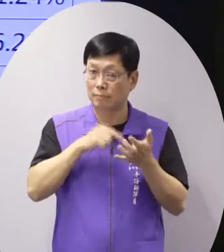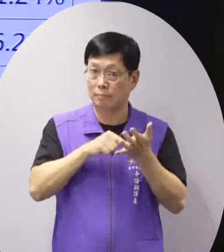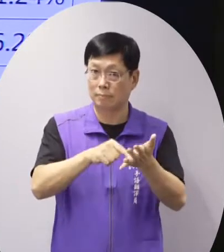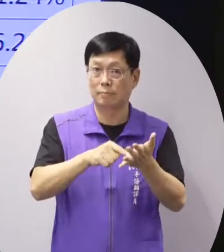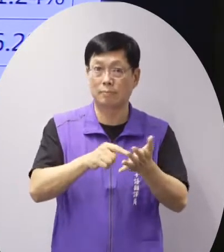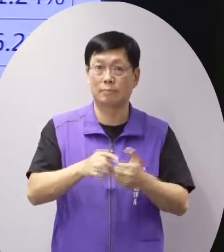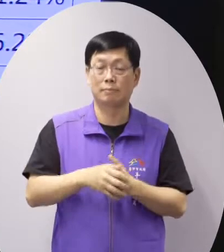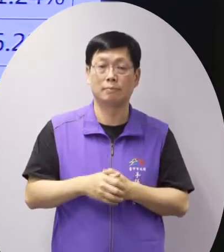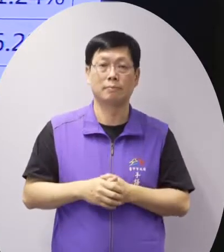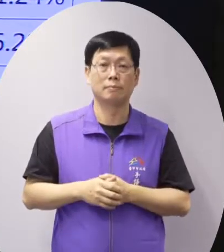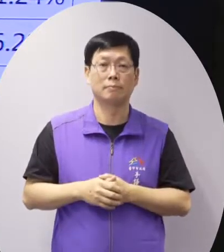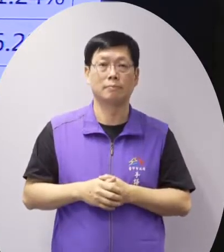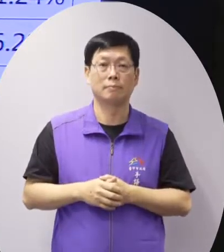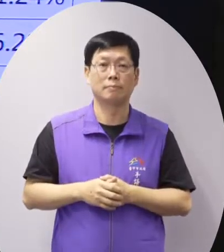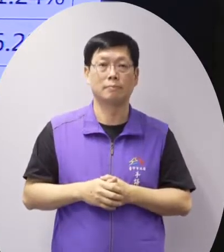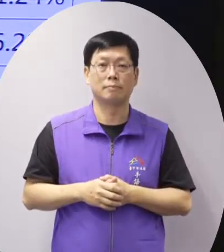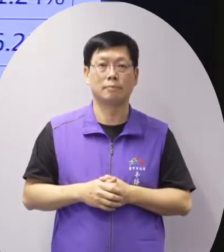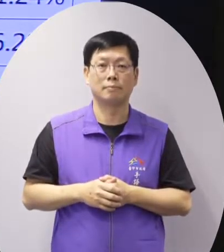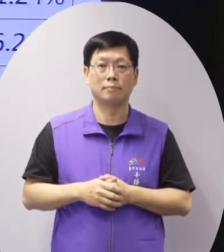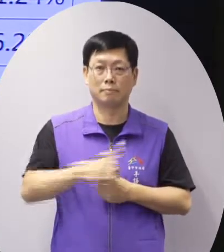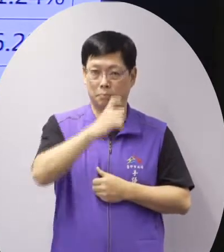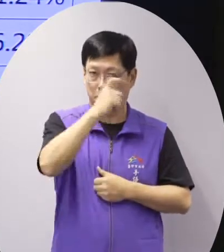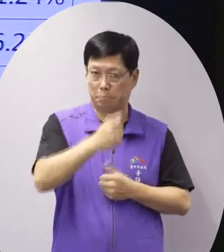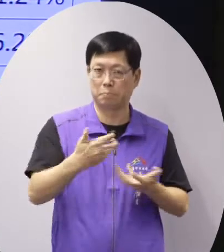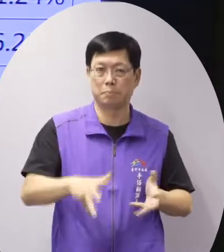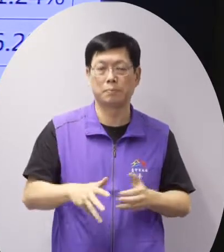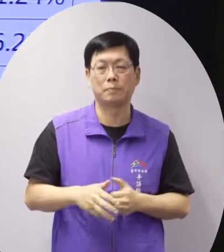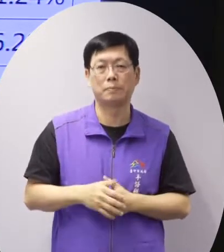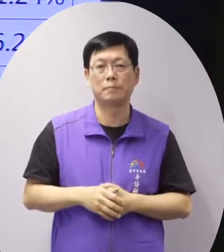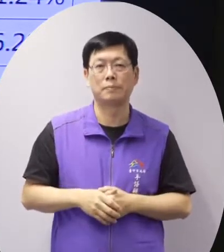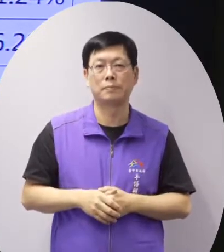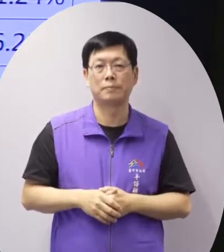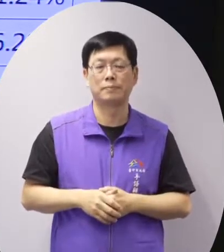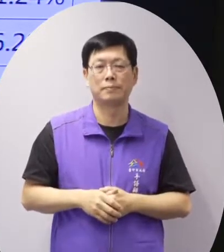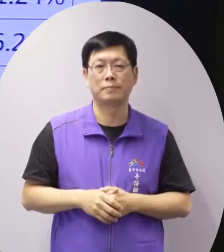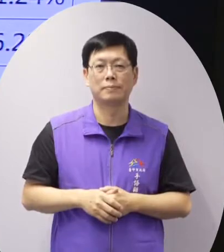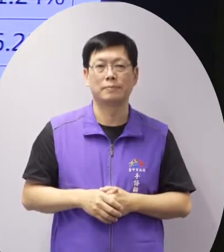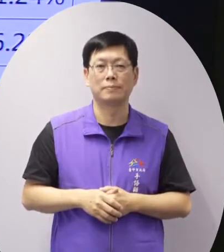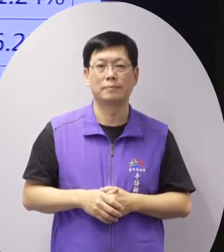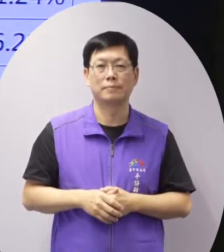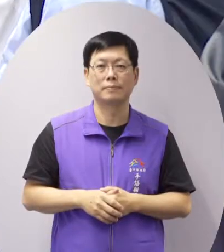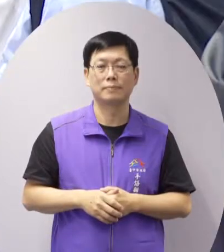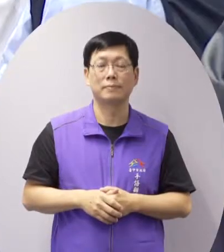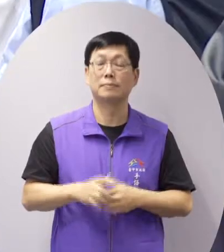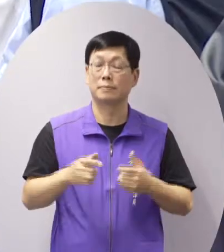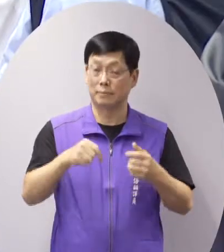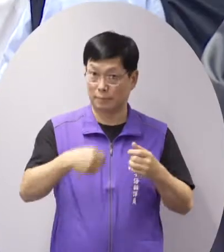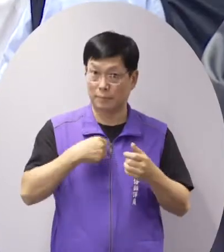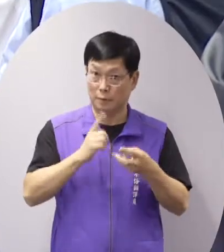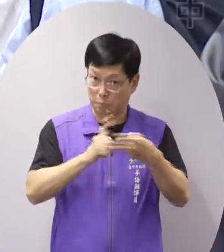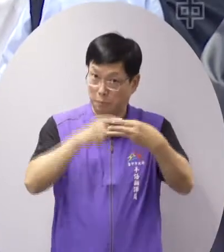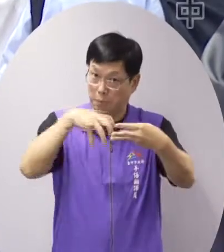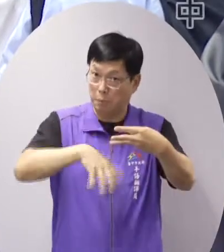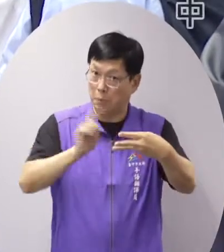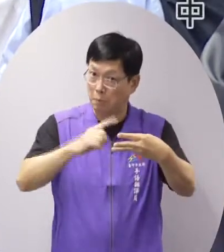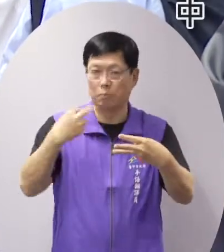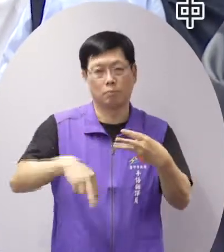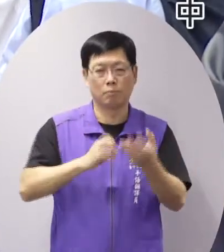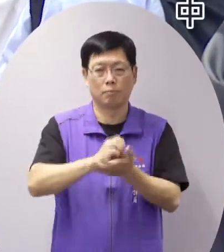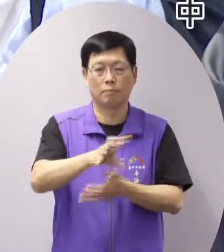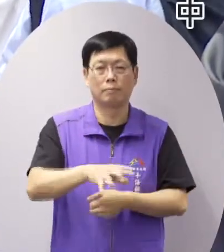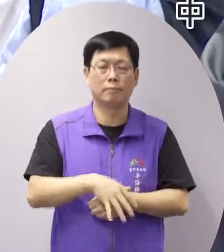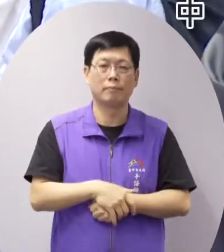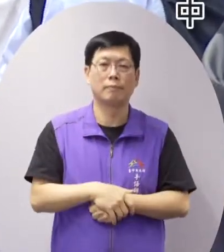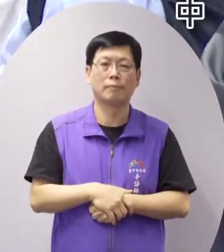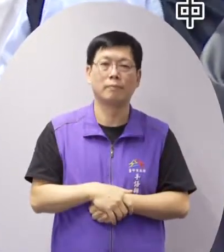列，也编列了10亿多的经费哈。那也把我们编列的主要项目也跟大家报告一下